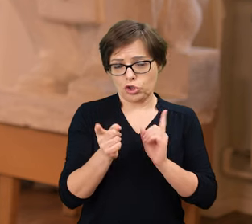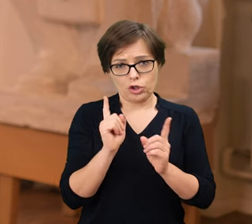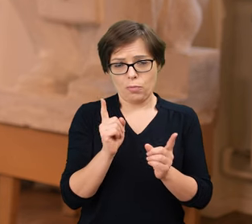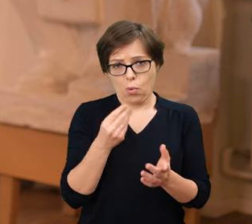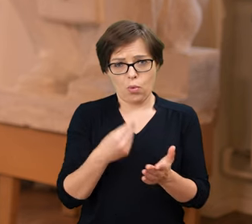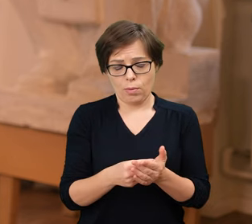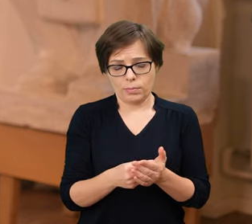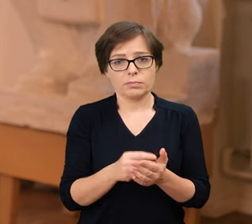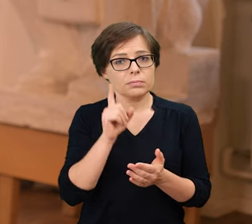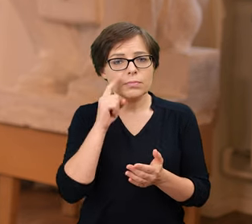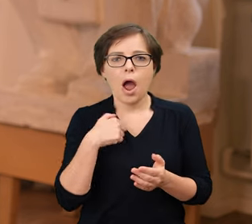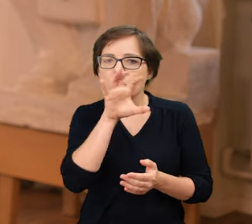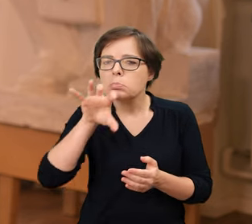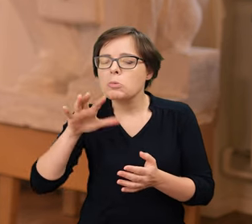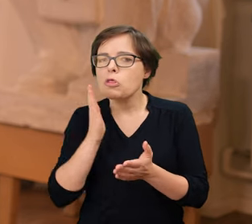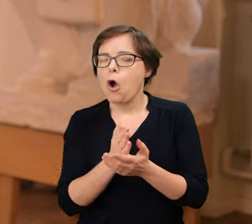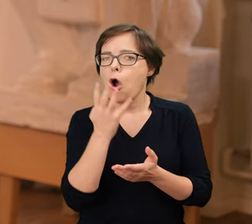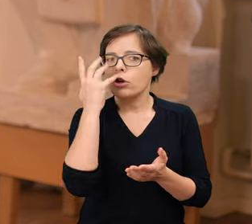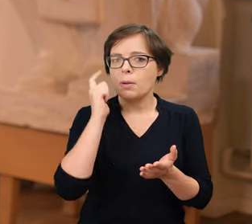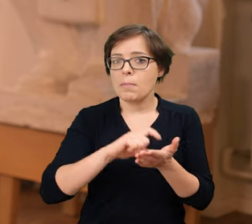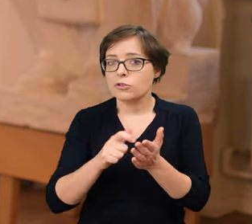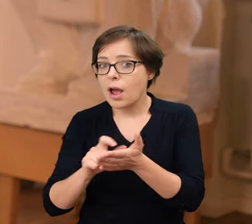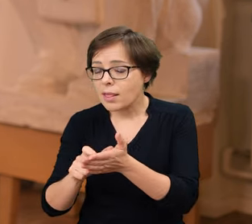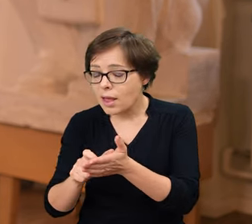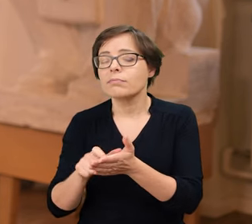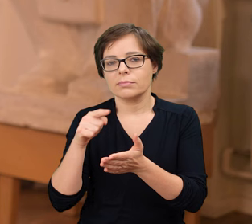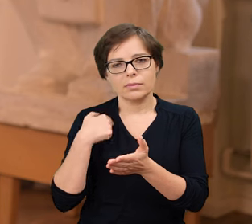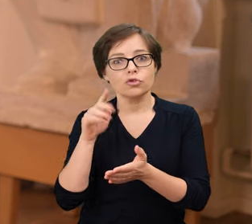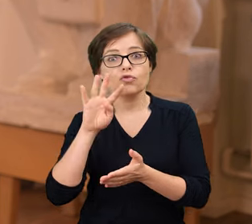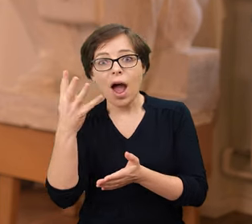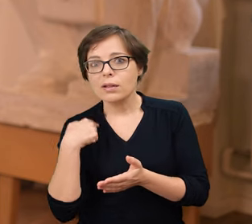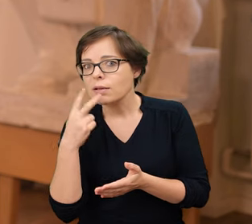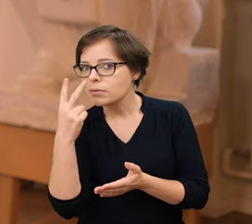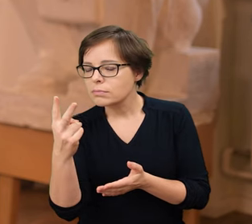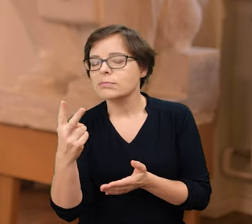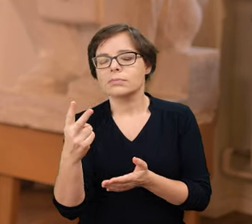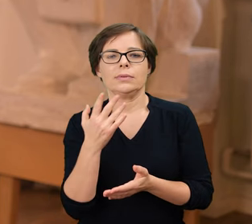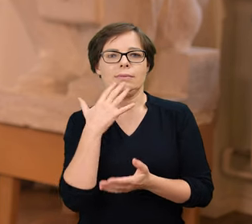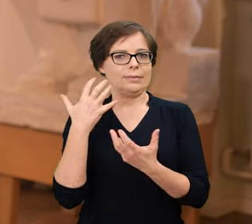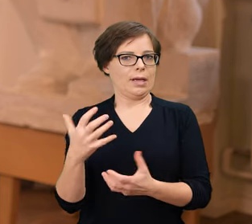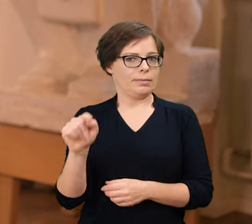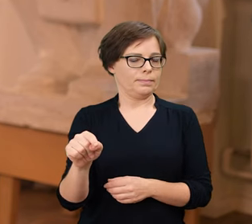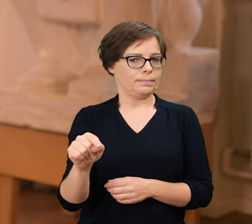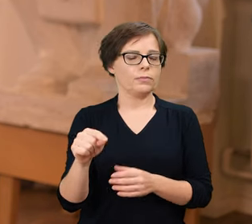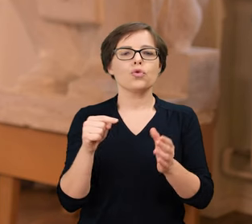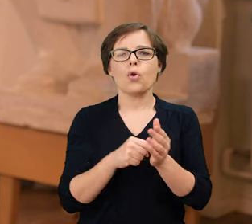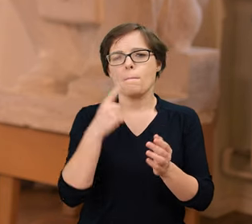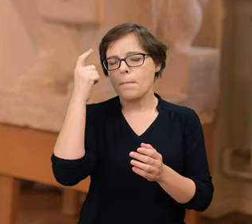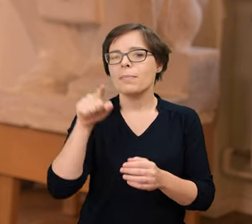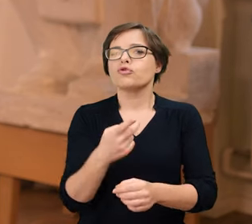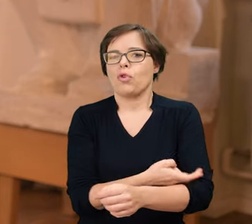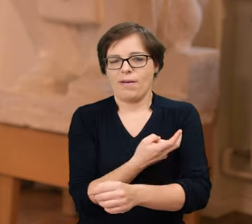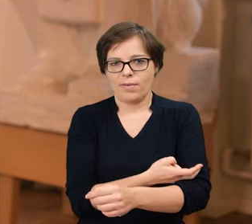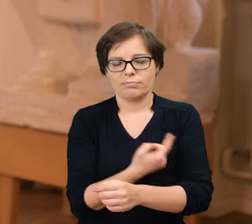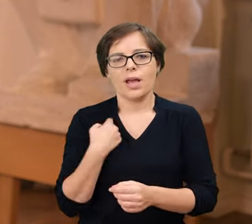tylko 4 mieszkania i zatrzymałem się w tym, 4. To był czerwiec i